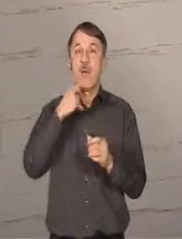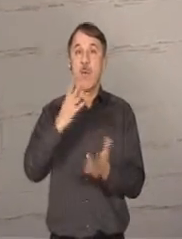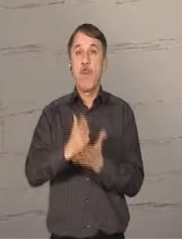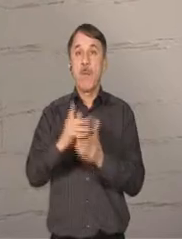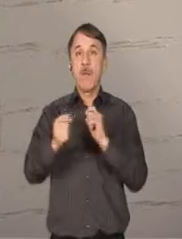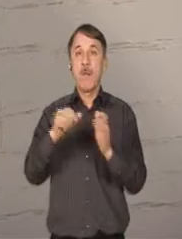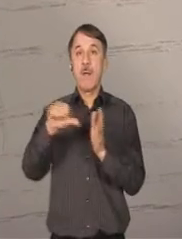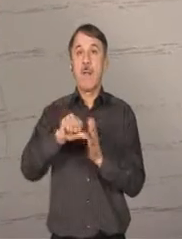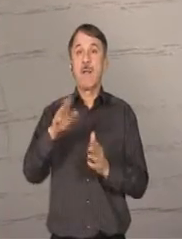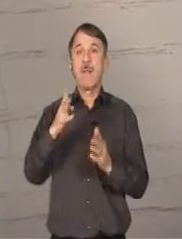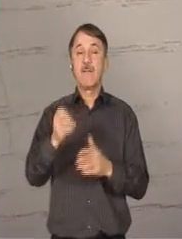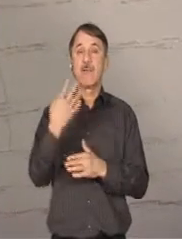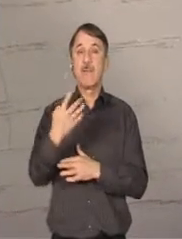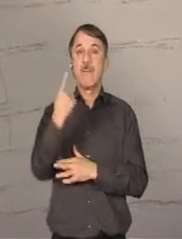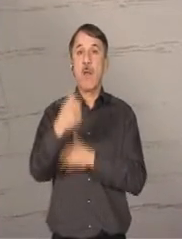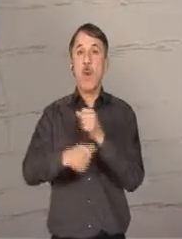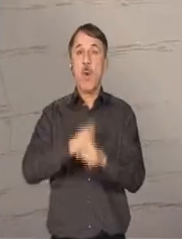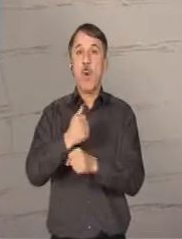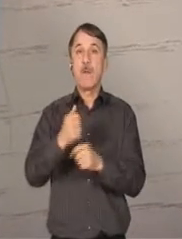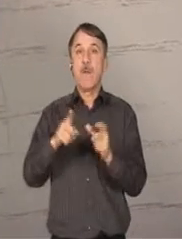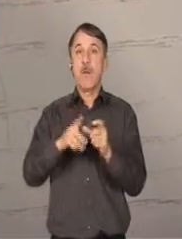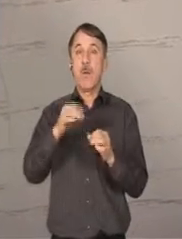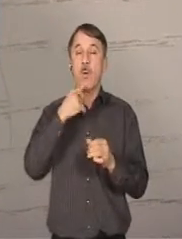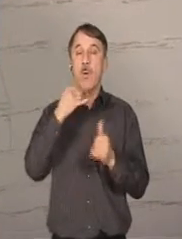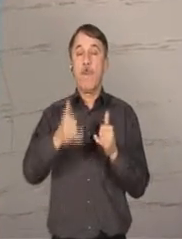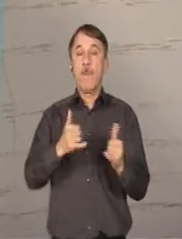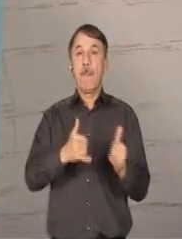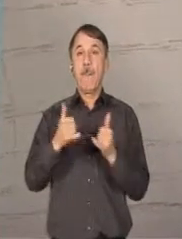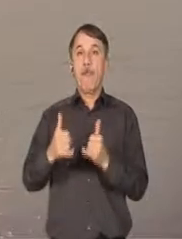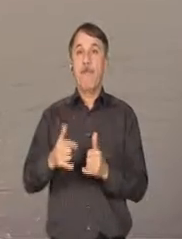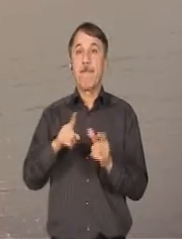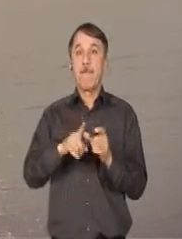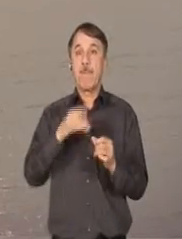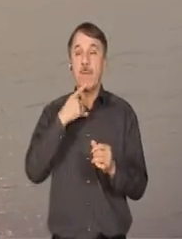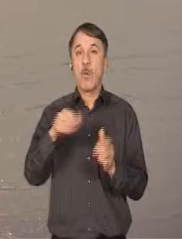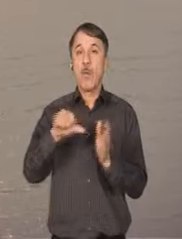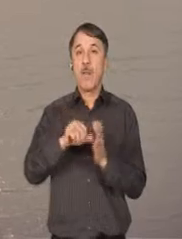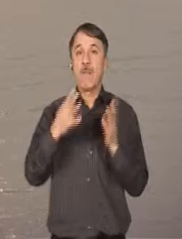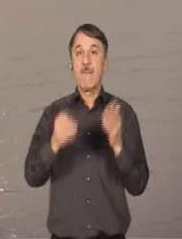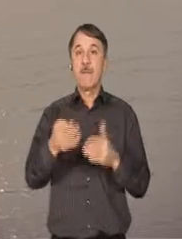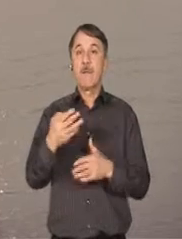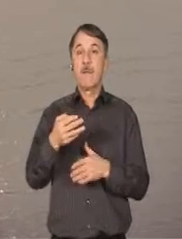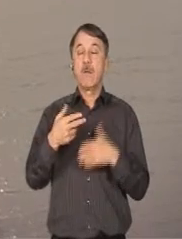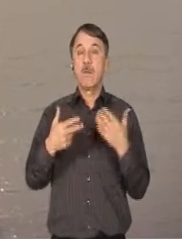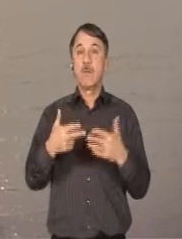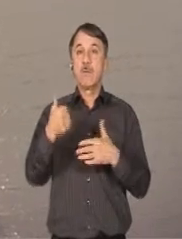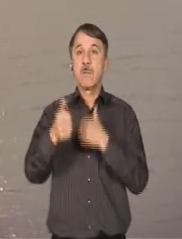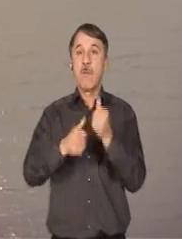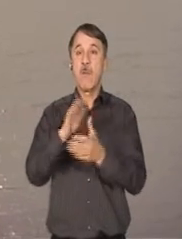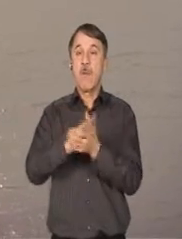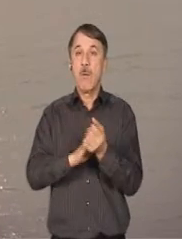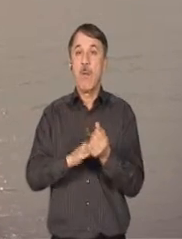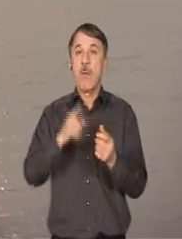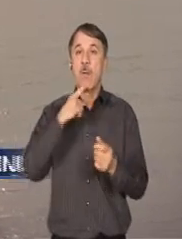prestaje da postoji 1941. godine sa raspadom Kraljevine Jugoslavije. Obnovljen je 1986.